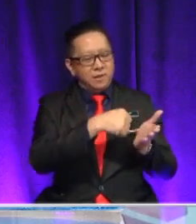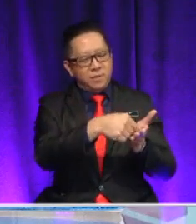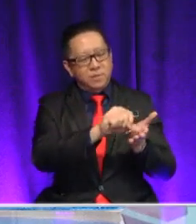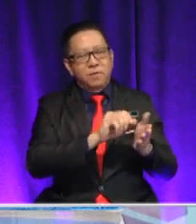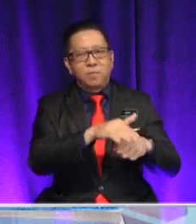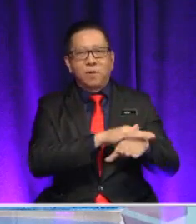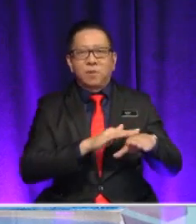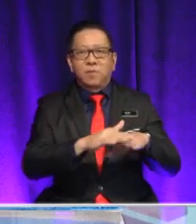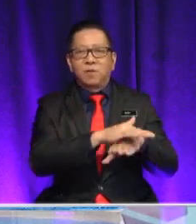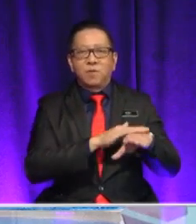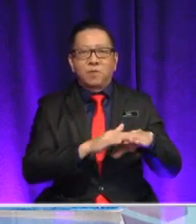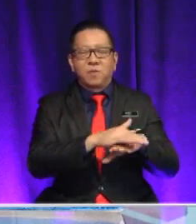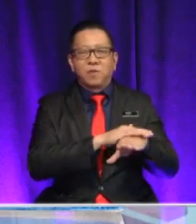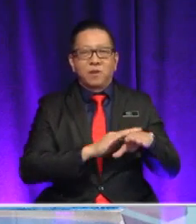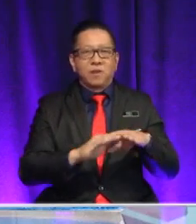permukaan kulit